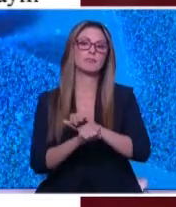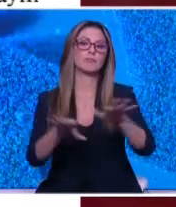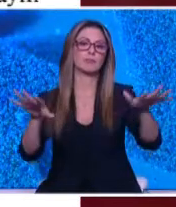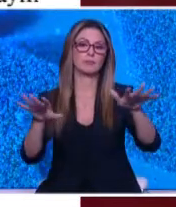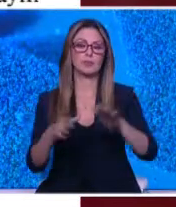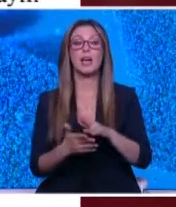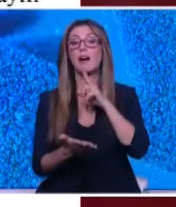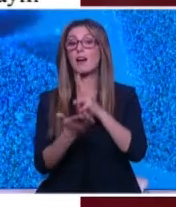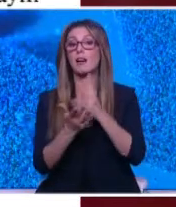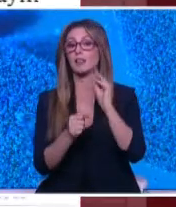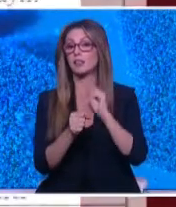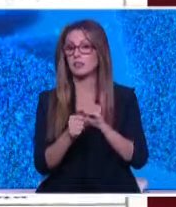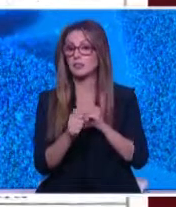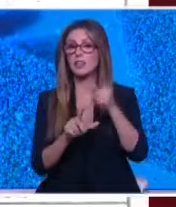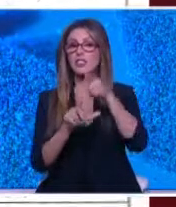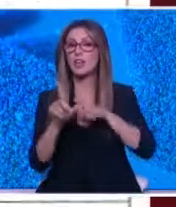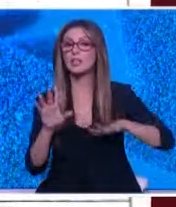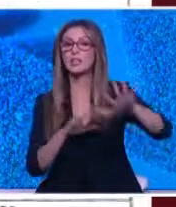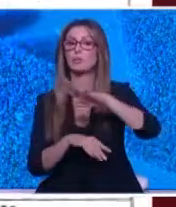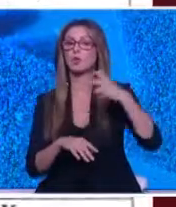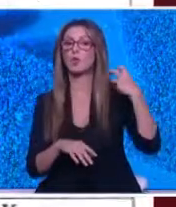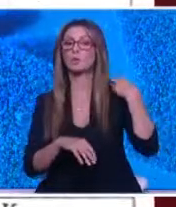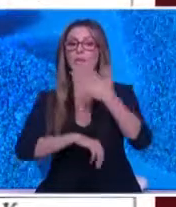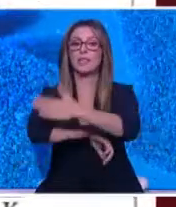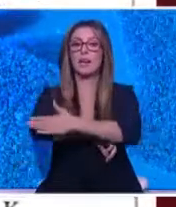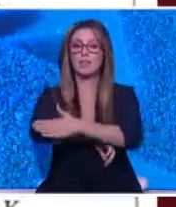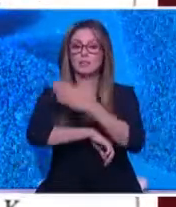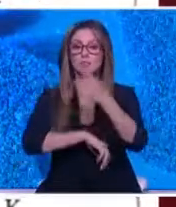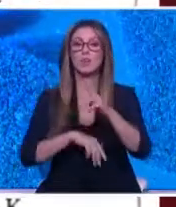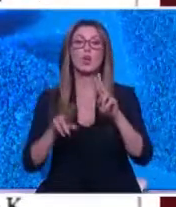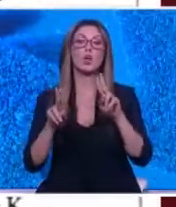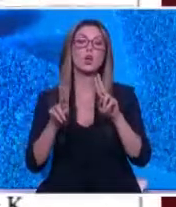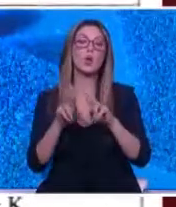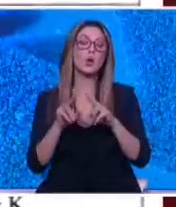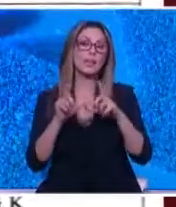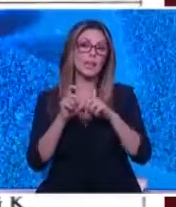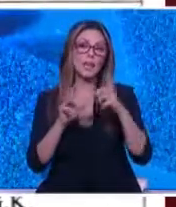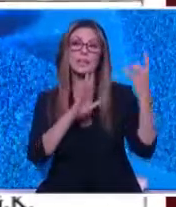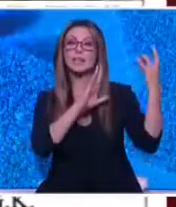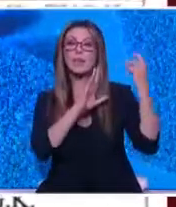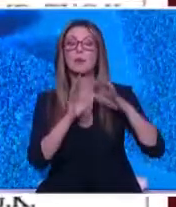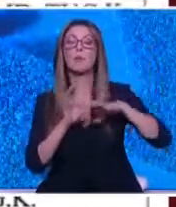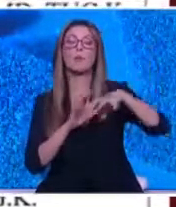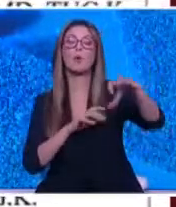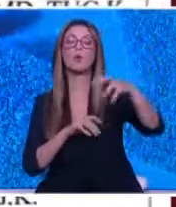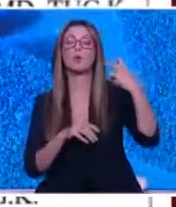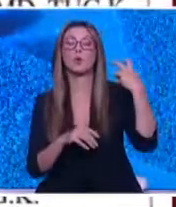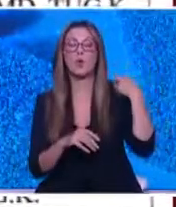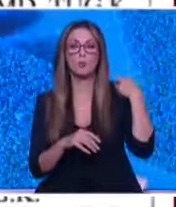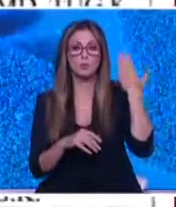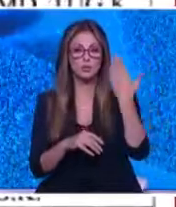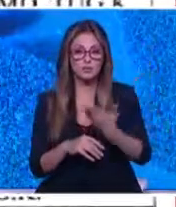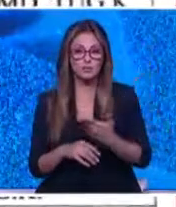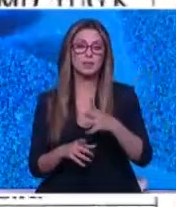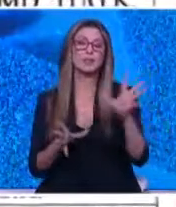yayımlandı. Kararname ile Jandarma Genel Komutan Yardımcısı Kor General Musa Çitil ile Diyarbakır Bölge Komutanı Tümgeneral Fuat Güney'in